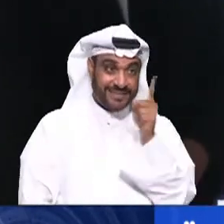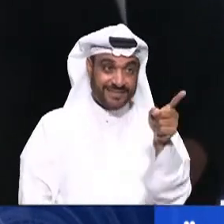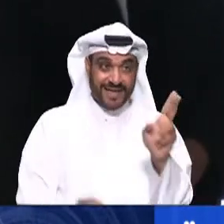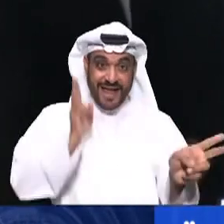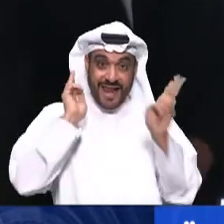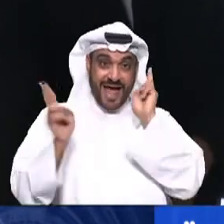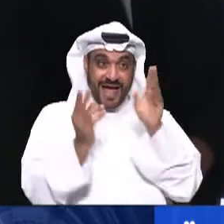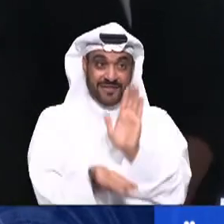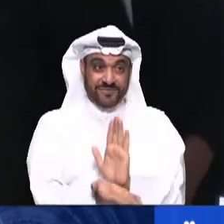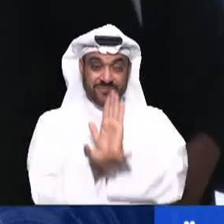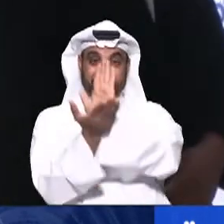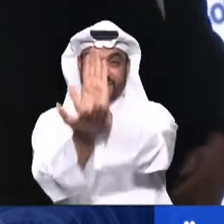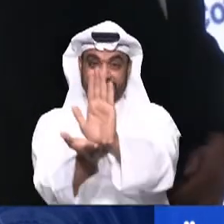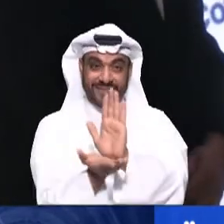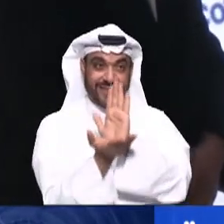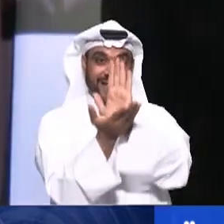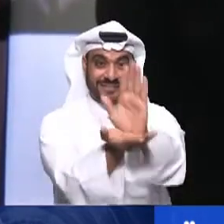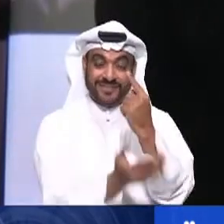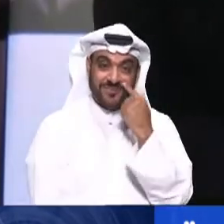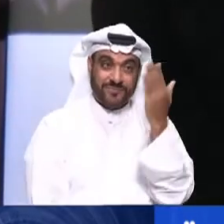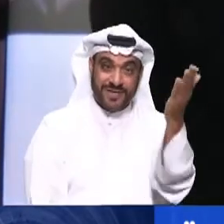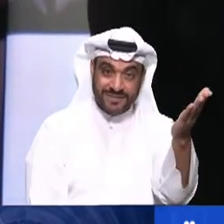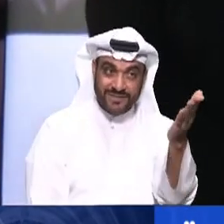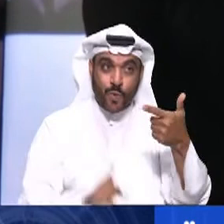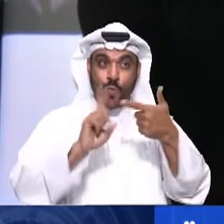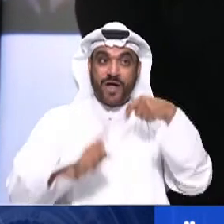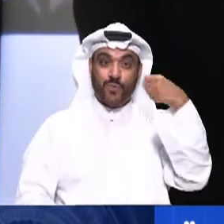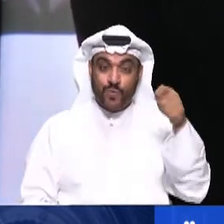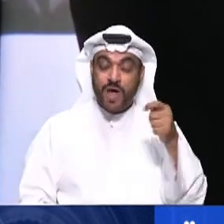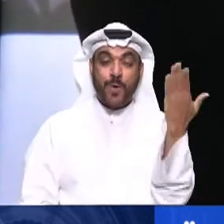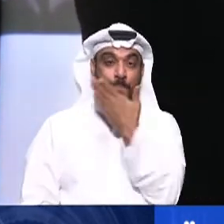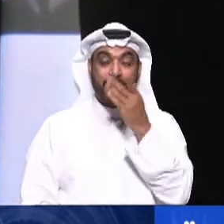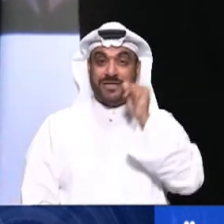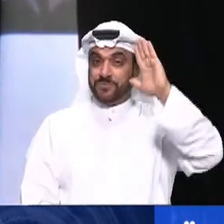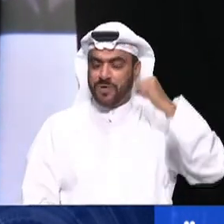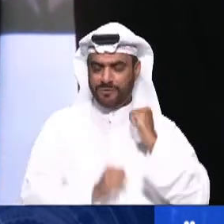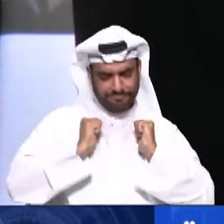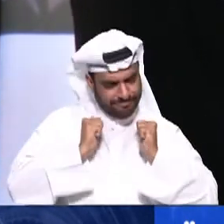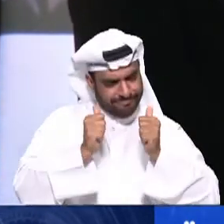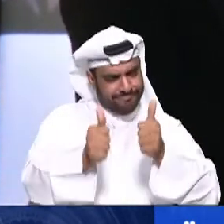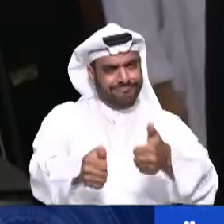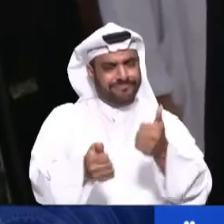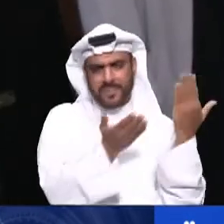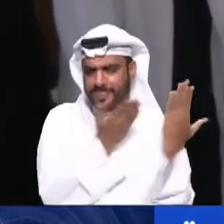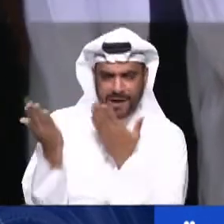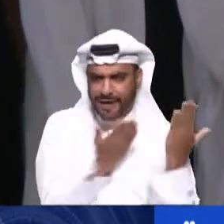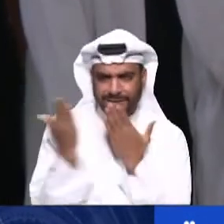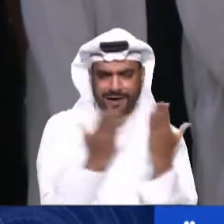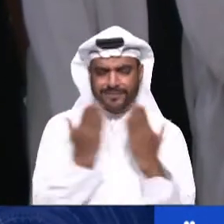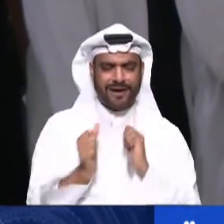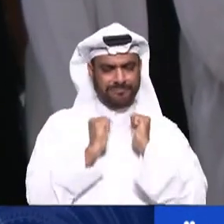تكريم جهات الشراكة المجتمعية من مؤسسات وطلبة مدارس بذلوا جهودا جبارة خلال العام الدراسي